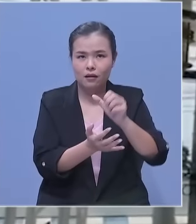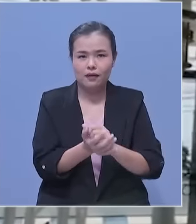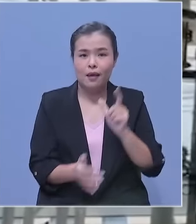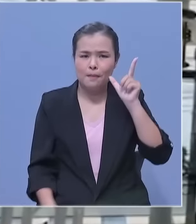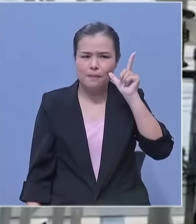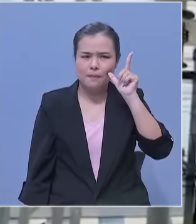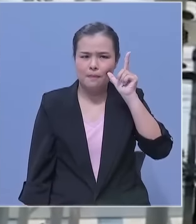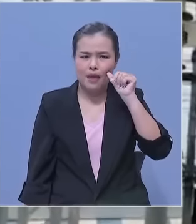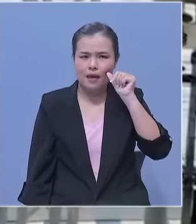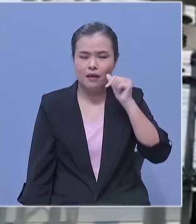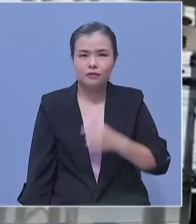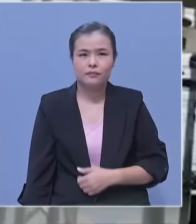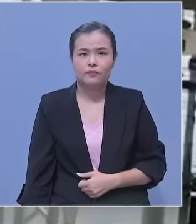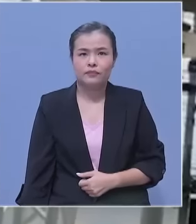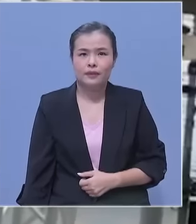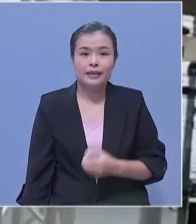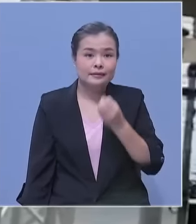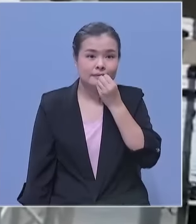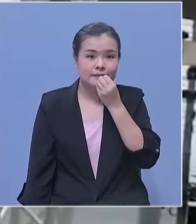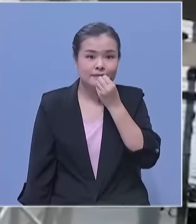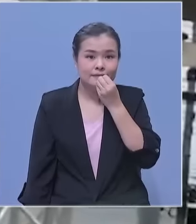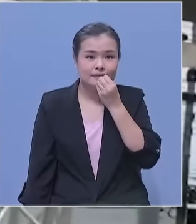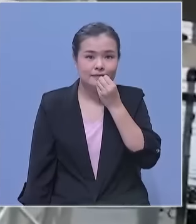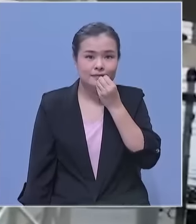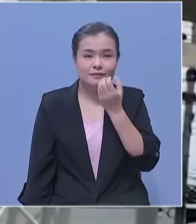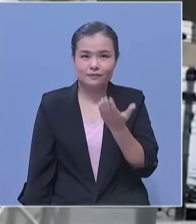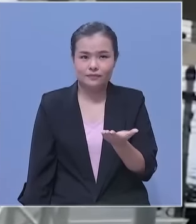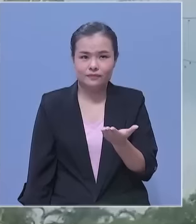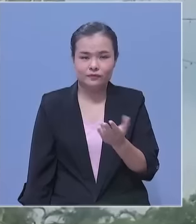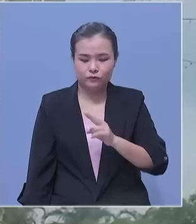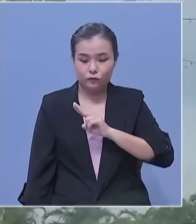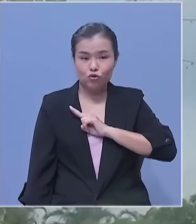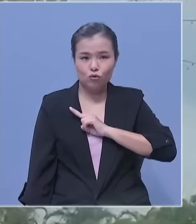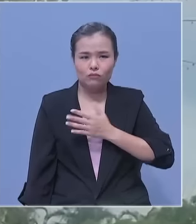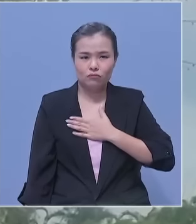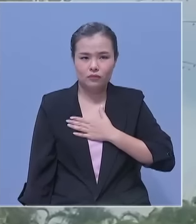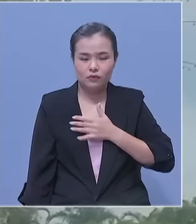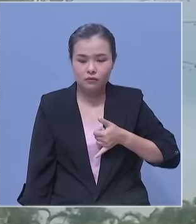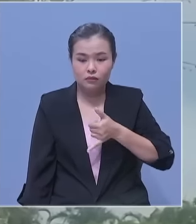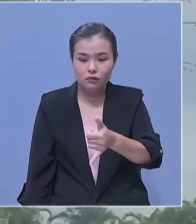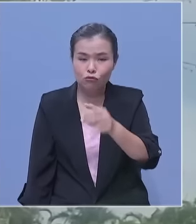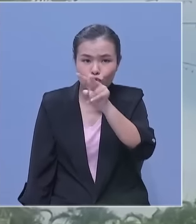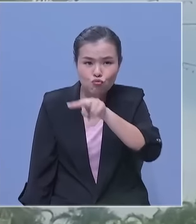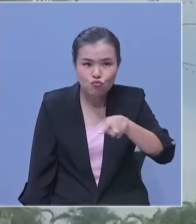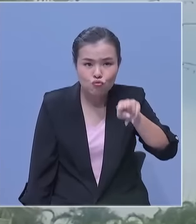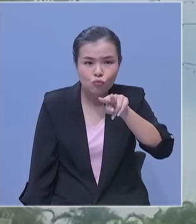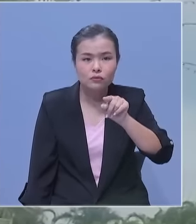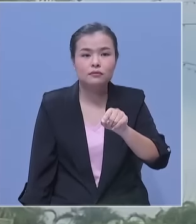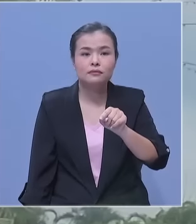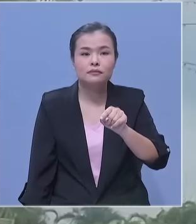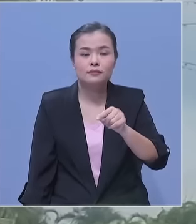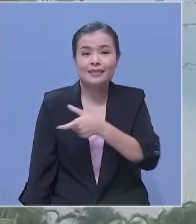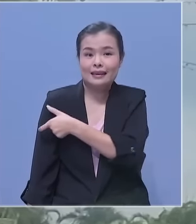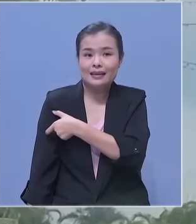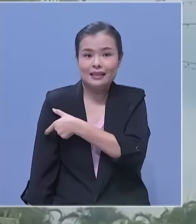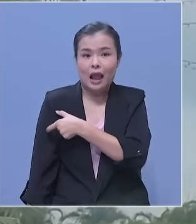อกว่าเขามีเทศกาลอาหารฮาลาลแล้วก็ตัวเองเนี่ยอยากจะเดินเข้าไปดูด้านในปรากฏว่ามีรป